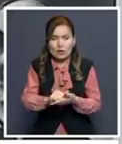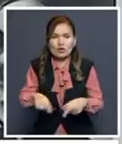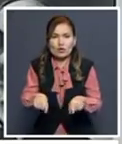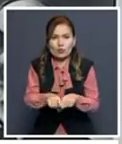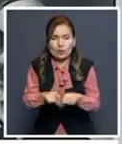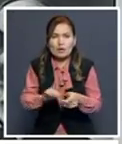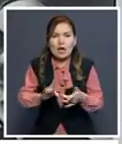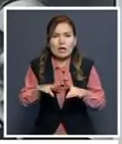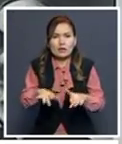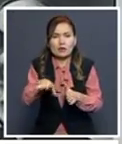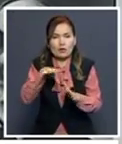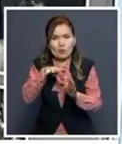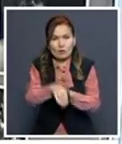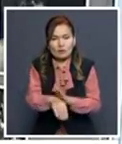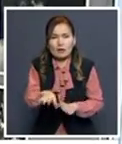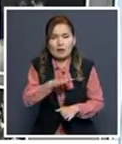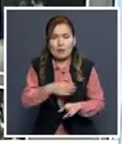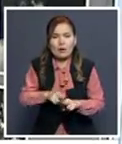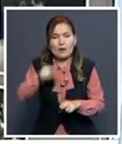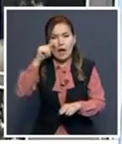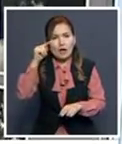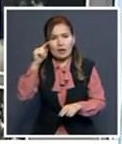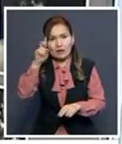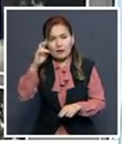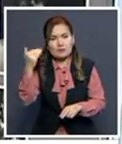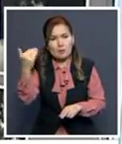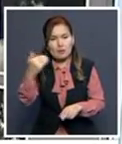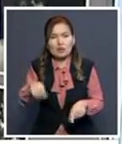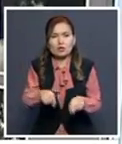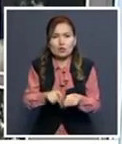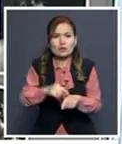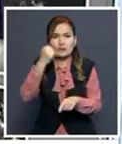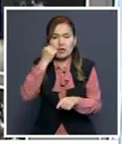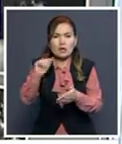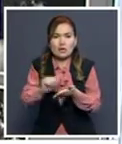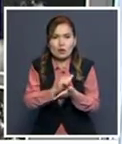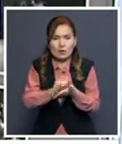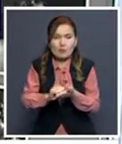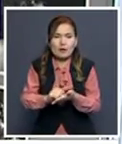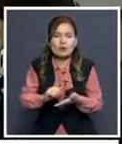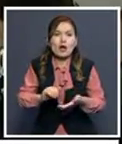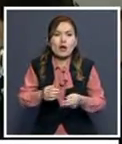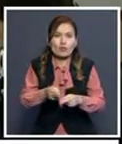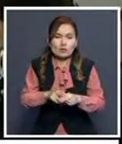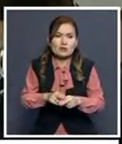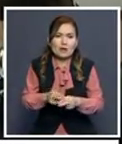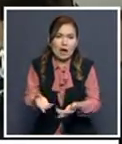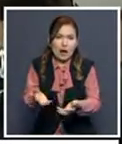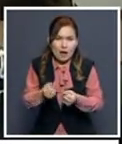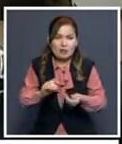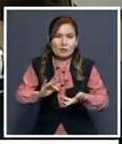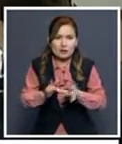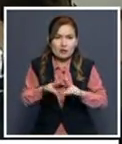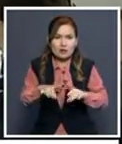қойып, о жақтағы Қазақстанға қатысты құжаттарды келесі жылдан бастап біз ала бастаймыз. Көшірмесін ала бастаймыз. Келер жылы